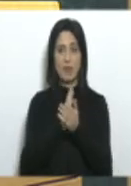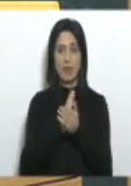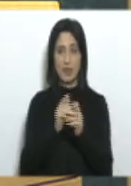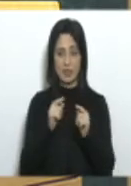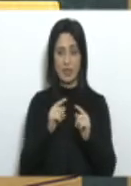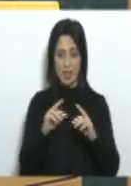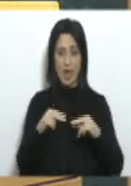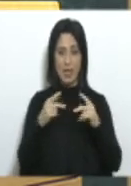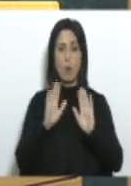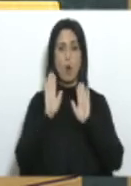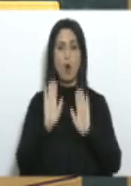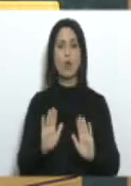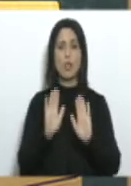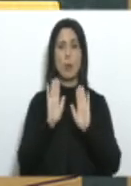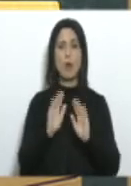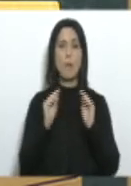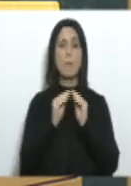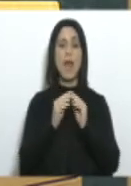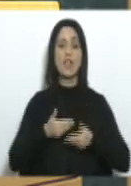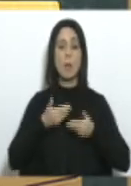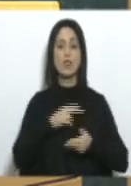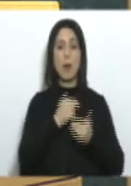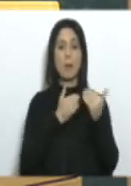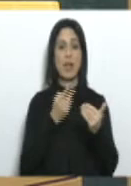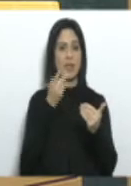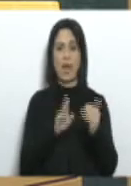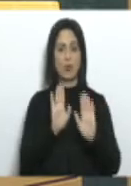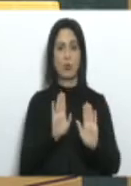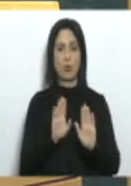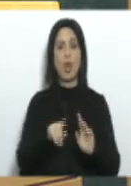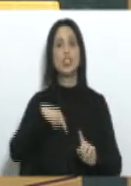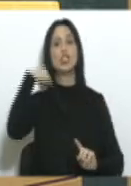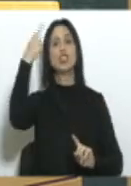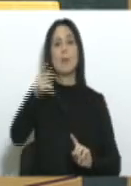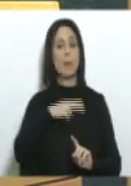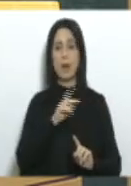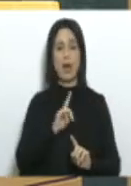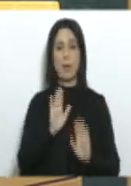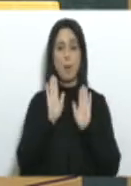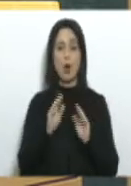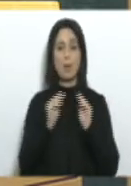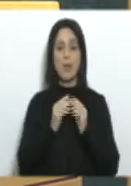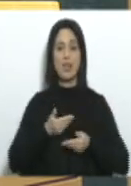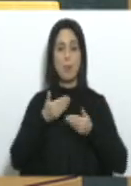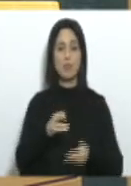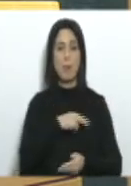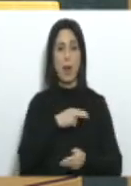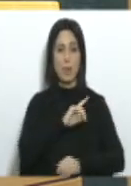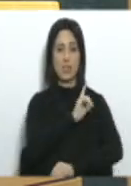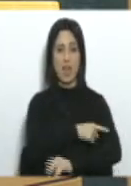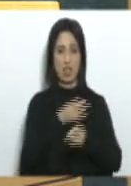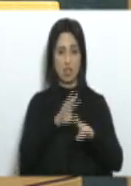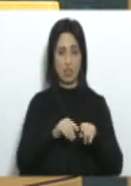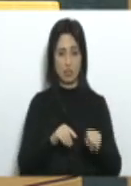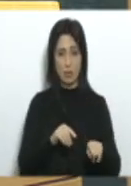გარდამავალი და მხოლოდ და მხოლოდ მეათე მოწვევის პარლამენტის მუშაობის განმავლობაში იქნება ძალაში. პირველ